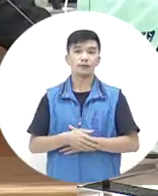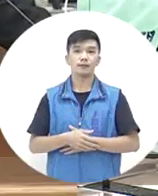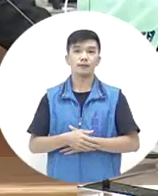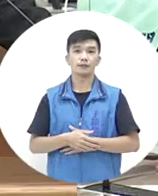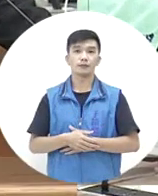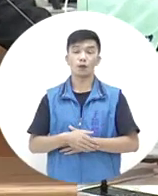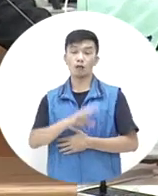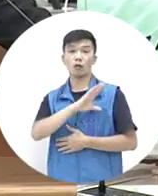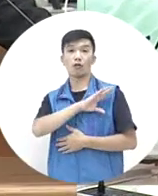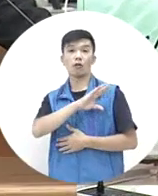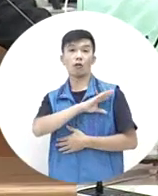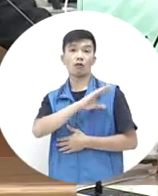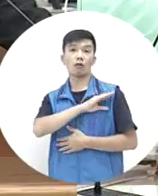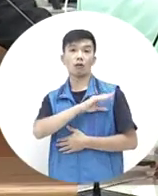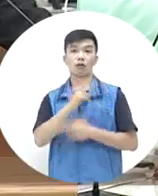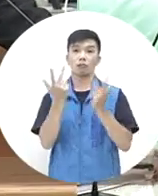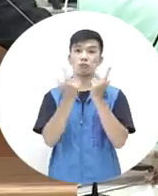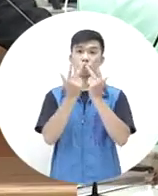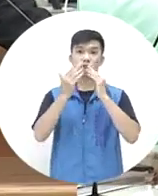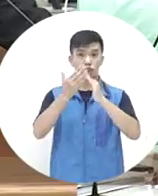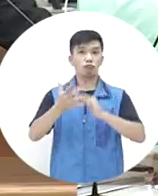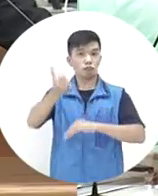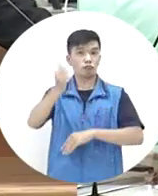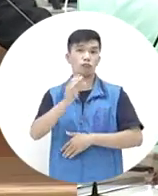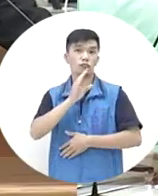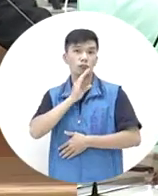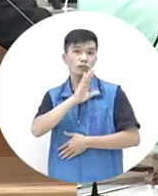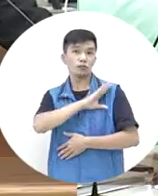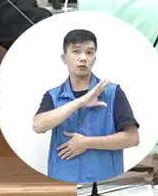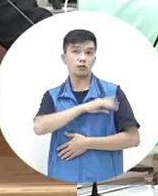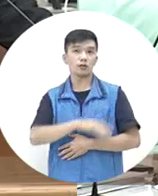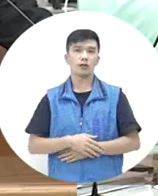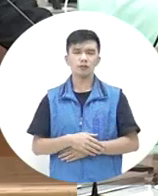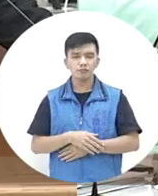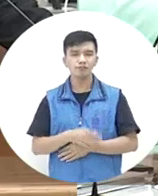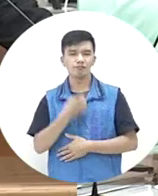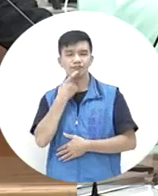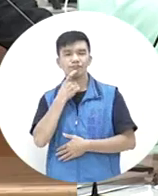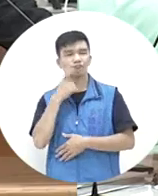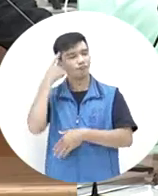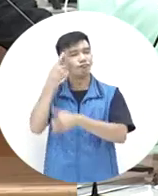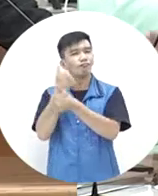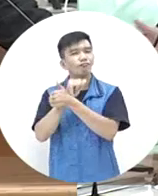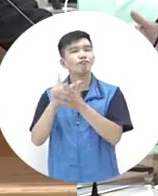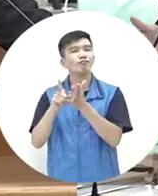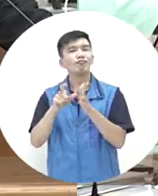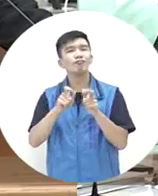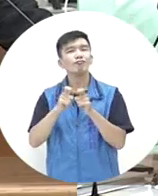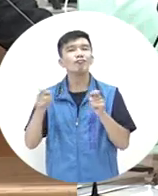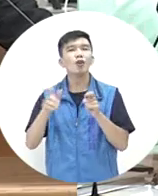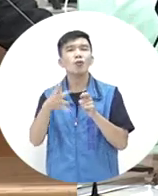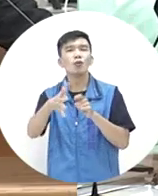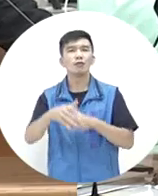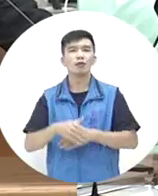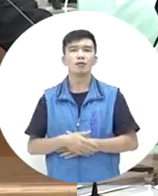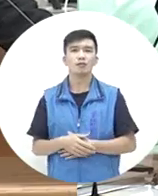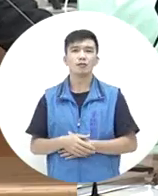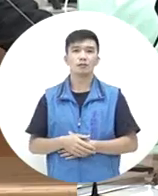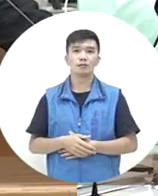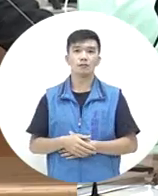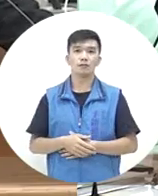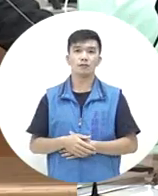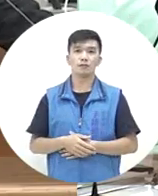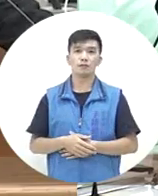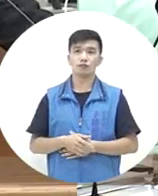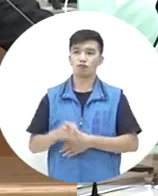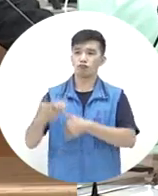当然，我是新北市市长啊。 对，我想说，你怎么还要考虑这么久？你是不是 没有啊？ 你是不是 你问一个？这个不